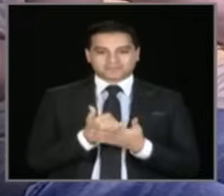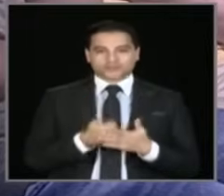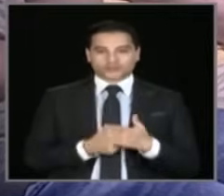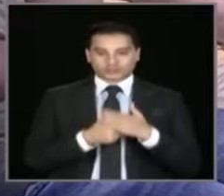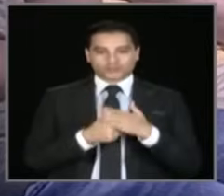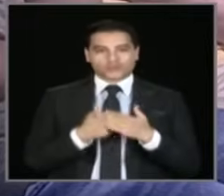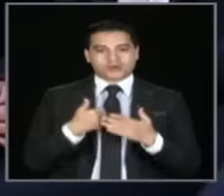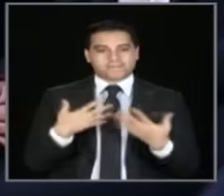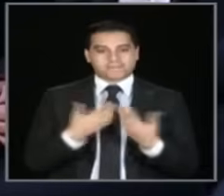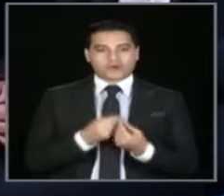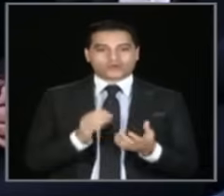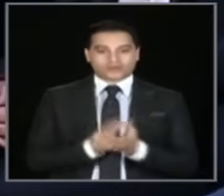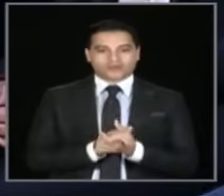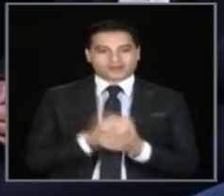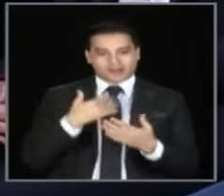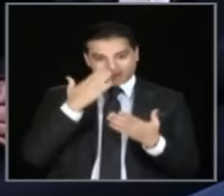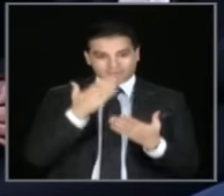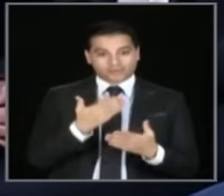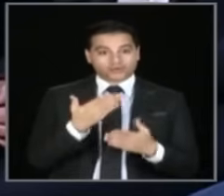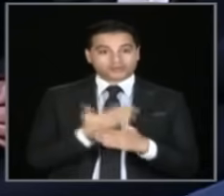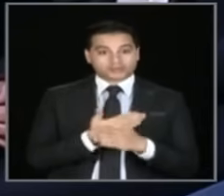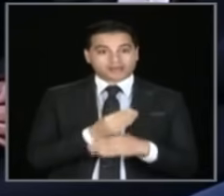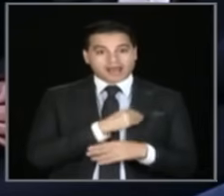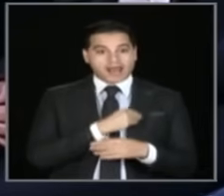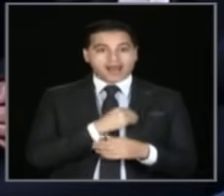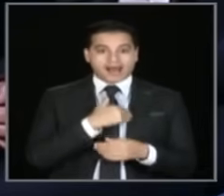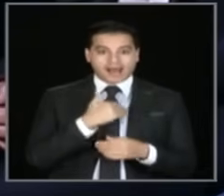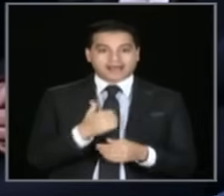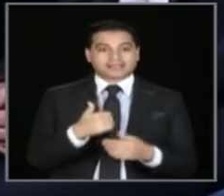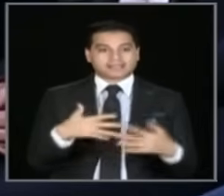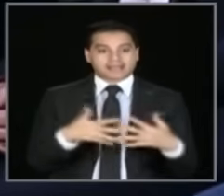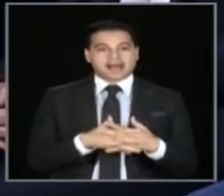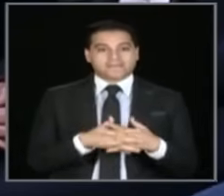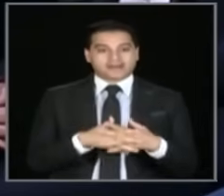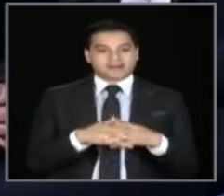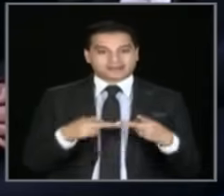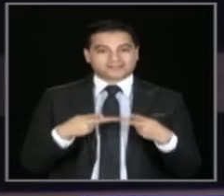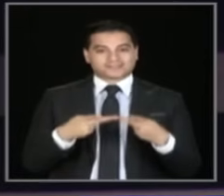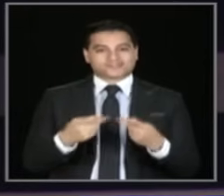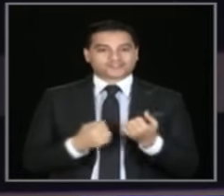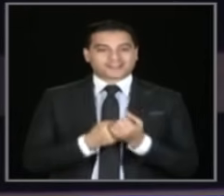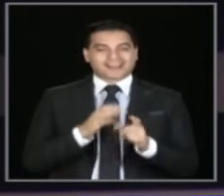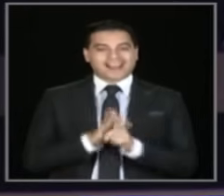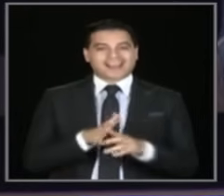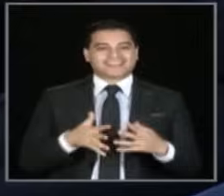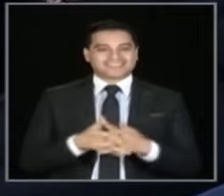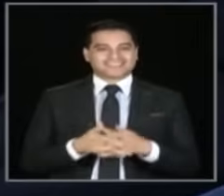صحابك جيد بشكره يعني ان قال لي تعالي شجعينا.